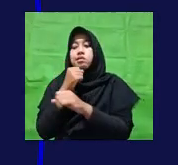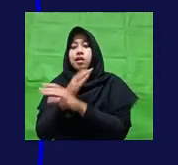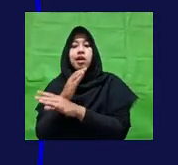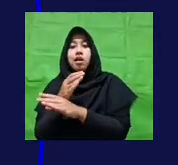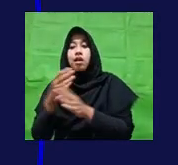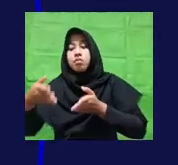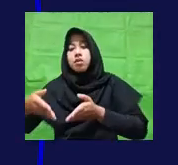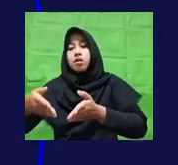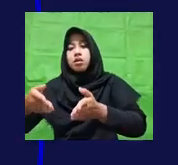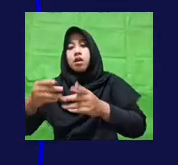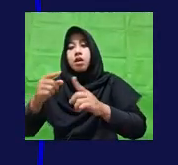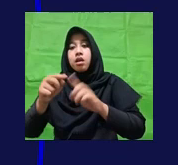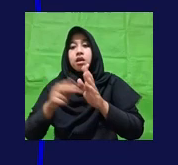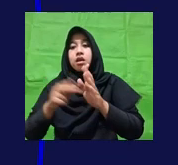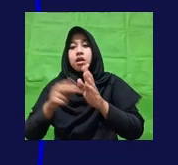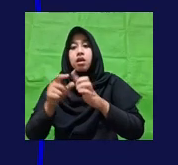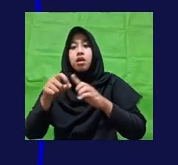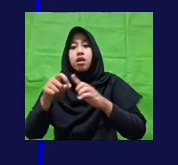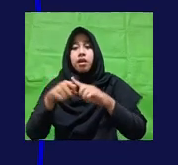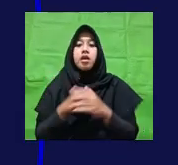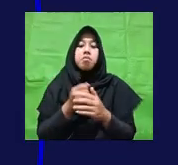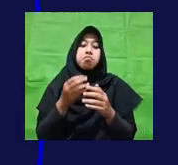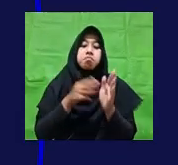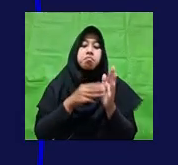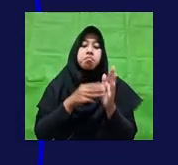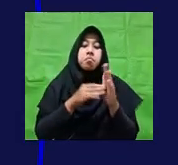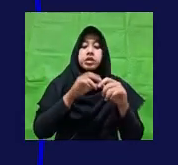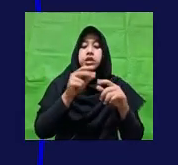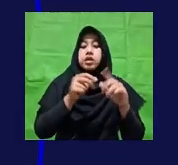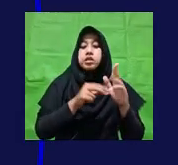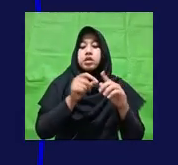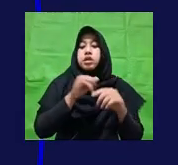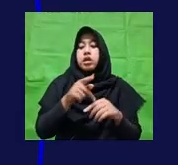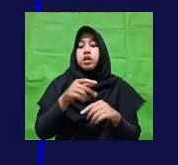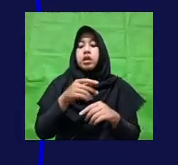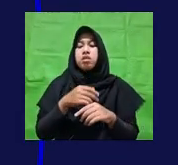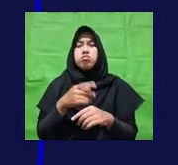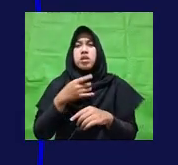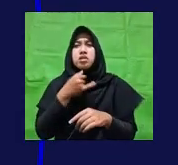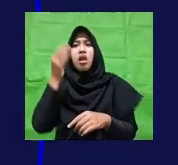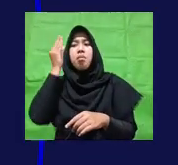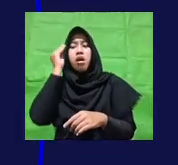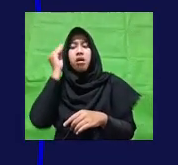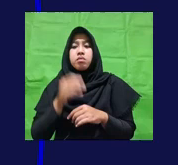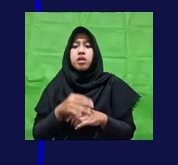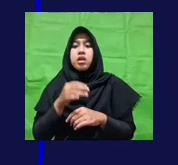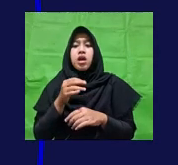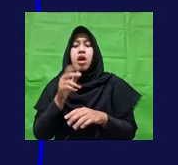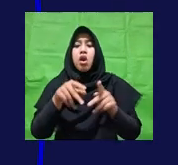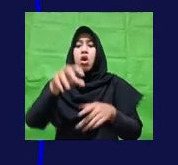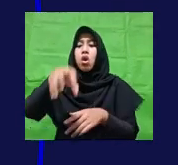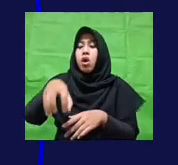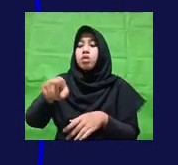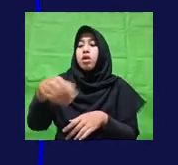menjadi misi residensinya. Selama ini mungkin kita salah paham bahwa lokal itu berada di luasan daratan dan